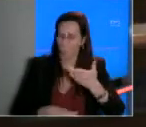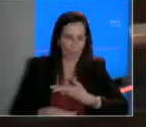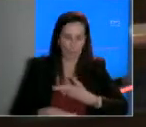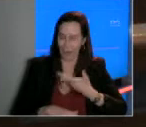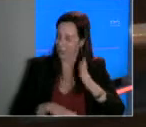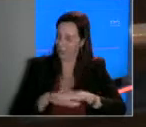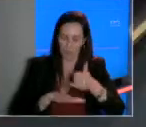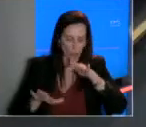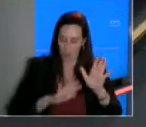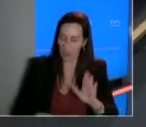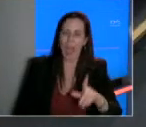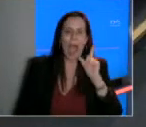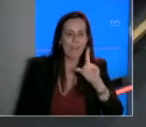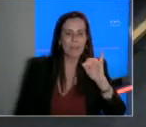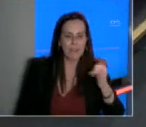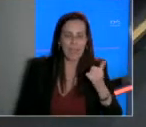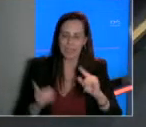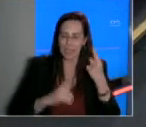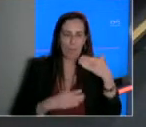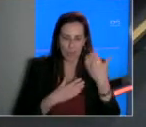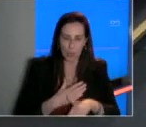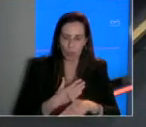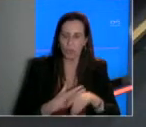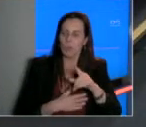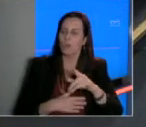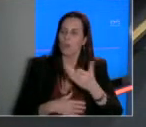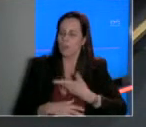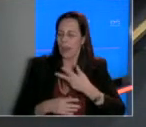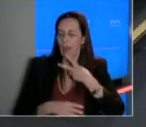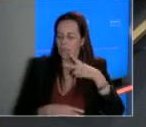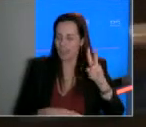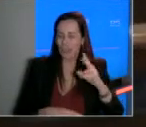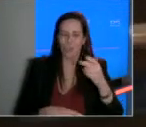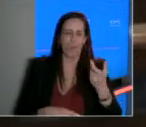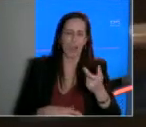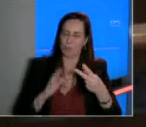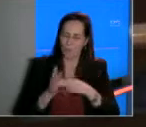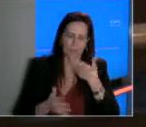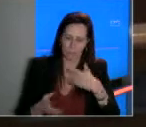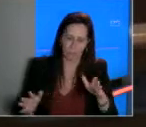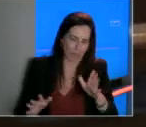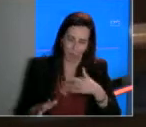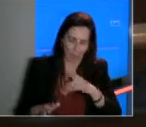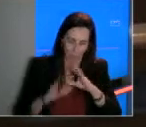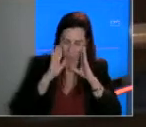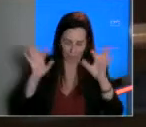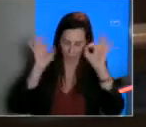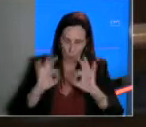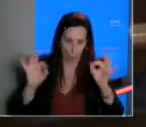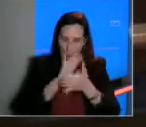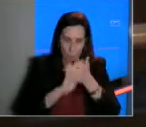את מה שהבטיחו לו הערב, אבל אם זה כן יקרה בסוף, והוא קיבל כל מיני הבטחות וערובות, אבל באמת בפוליטיקה הישראלית לא הייתי מסתמך על כלום חוץ